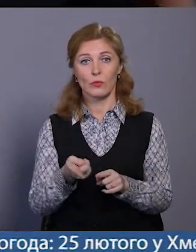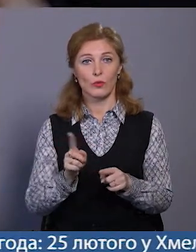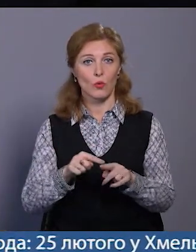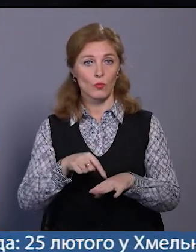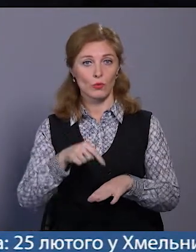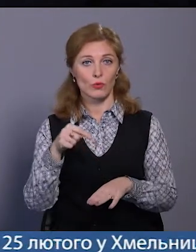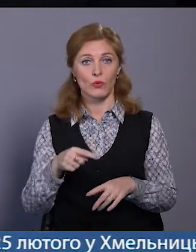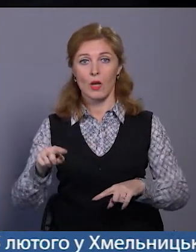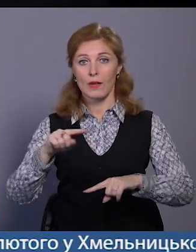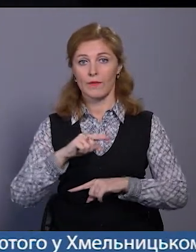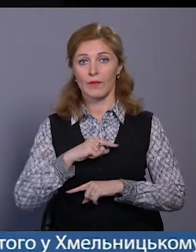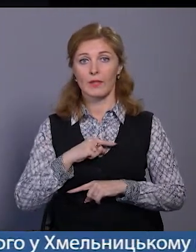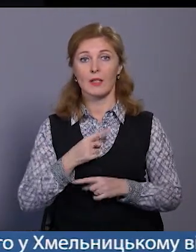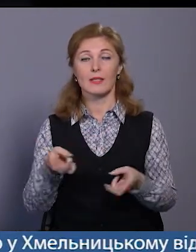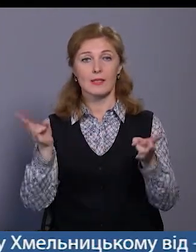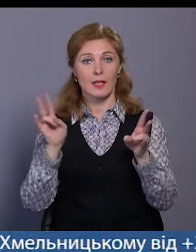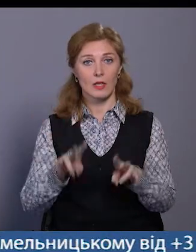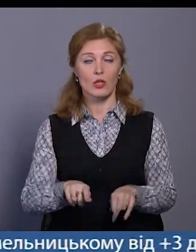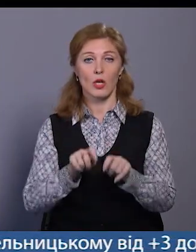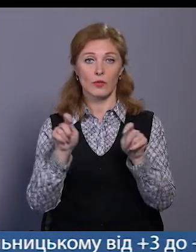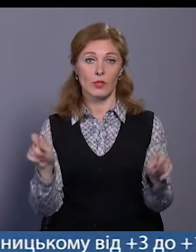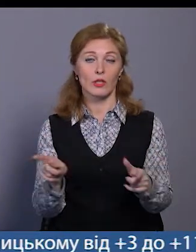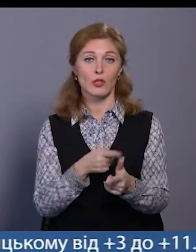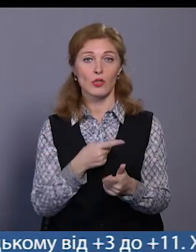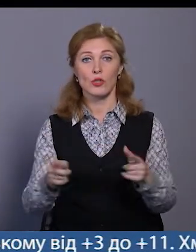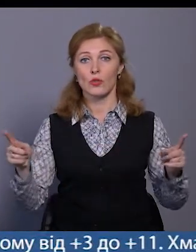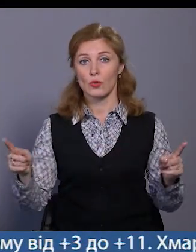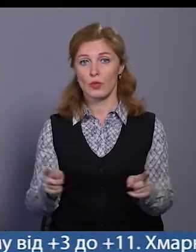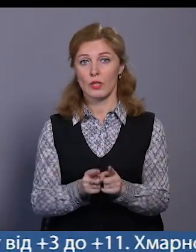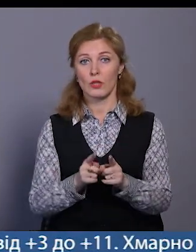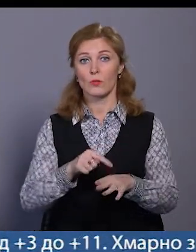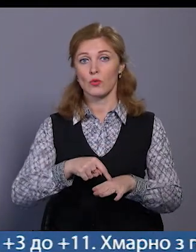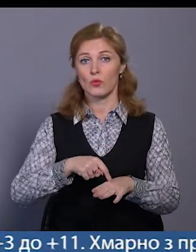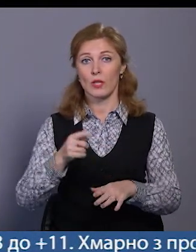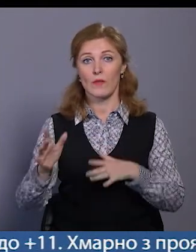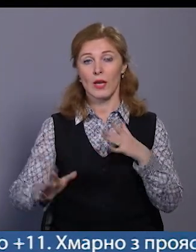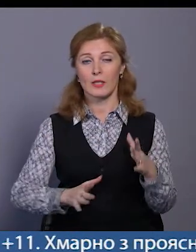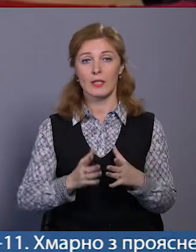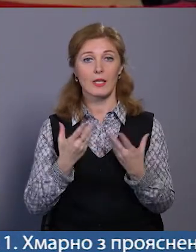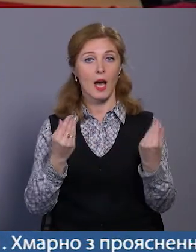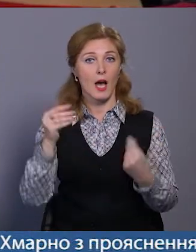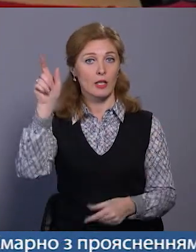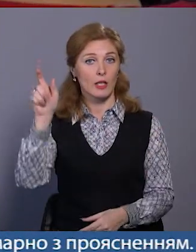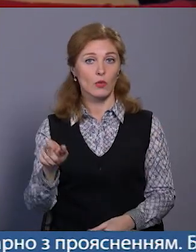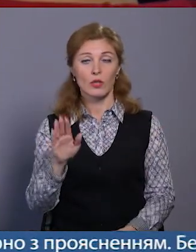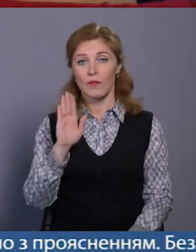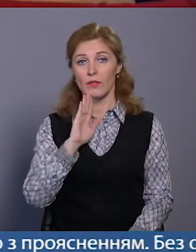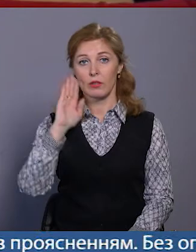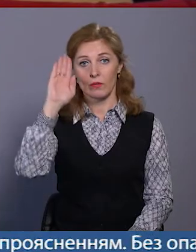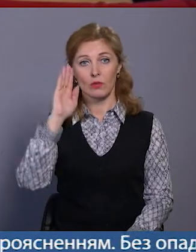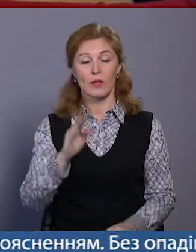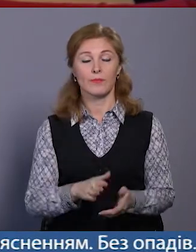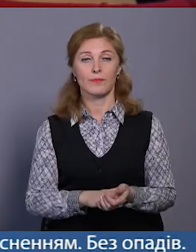Фінал у драмі свідомо залишають відкритим. Чи зустрінуться нарешті чуттєві, енергійні та гарні люди, він і вона у реальному